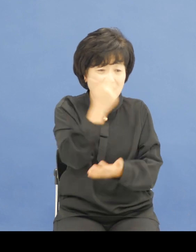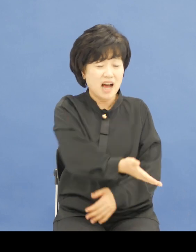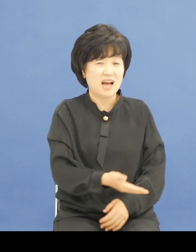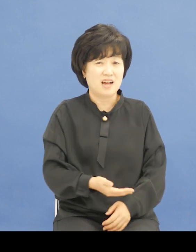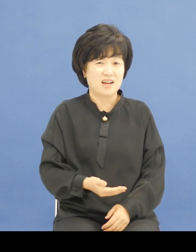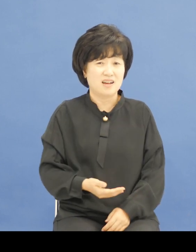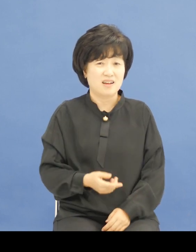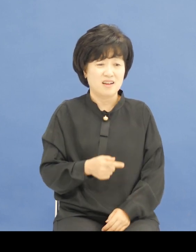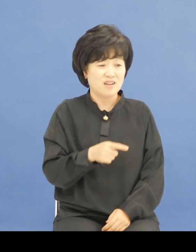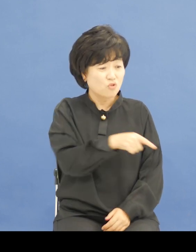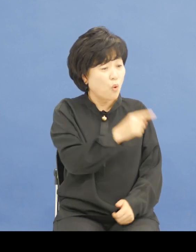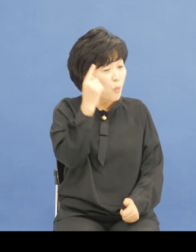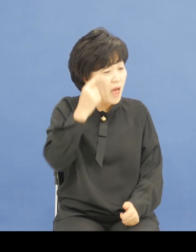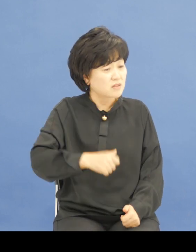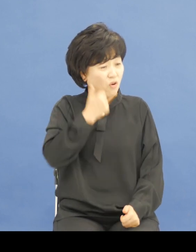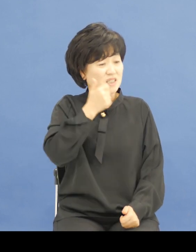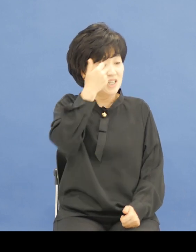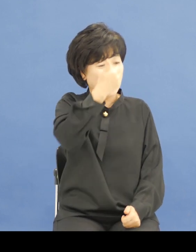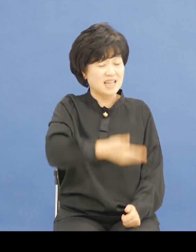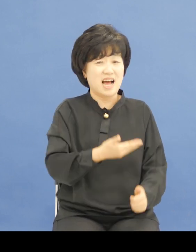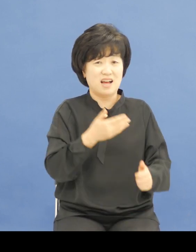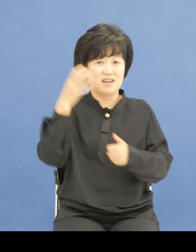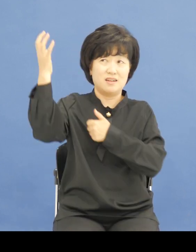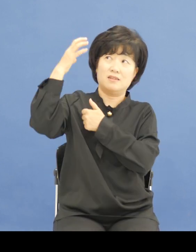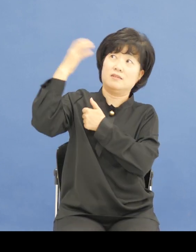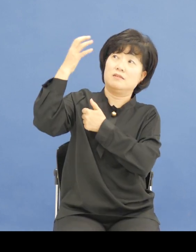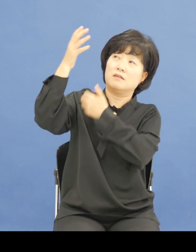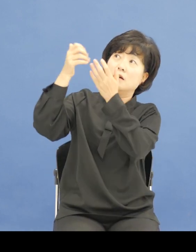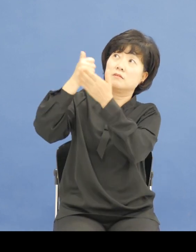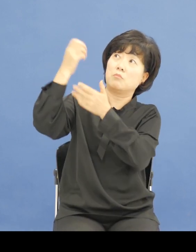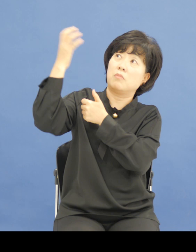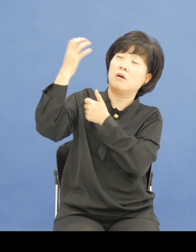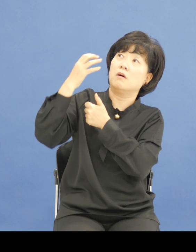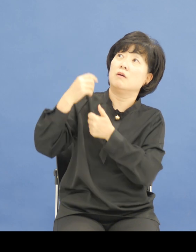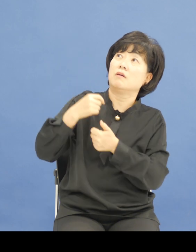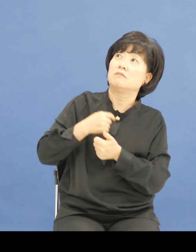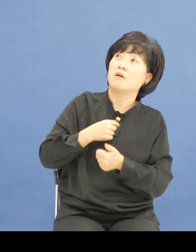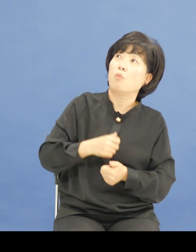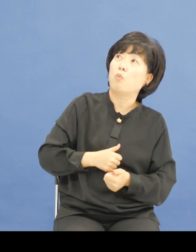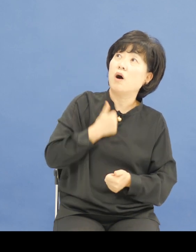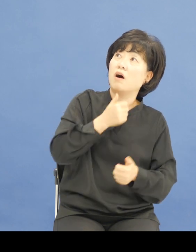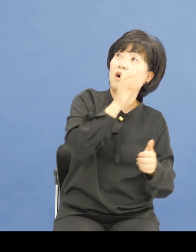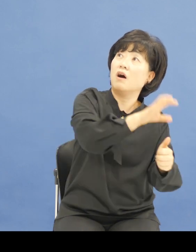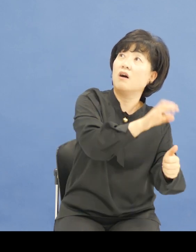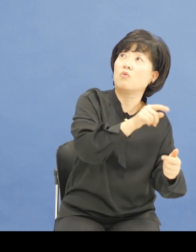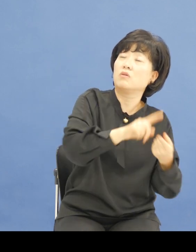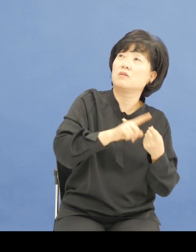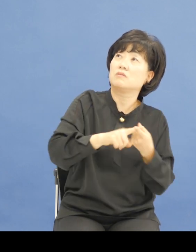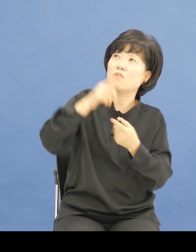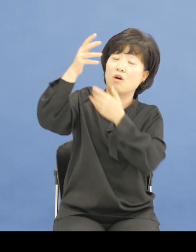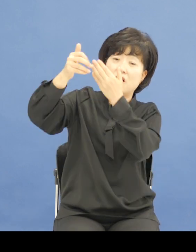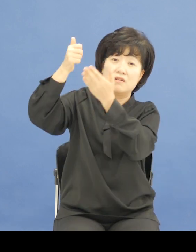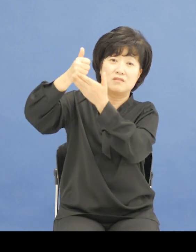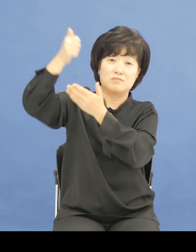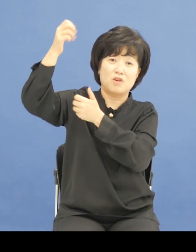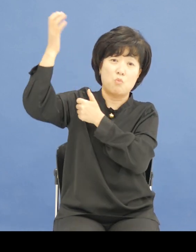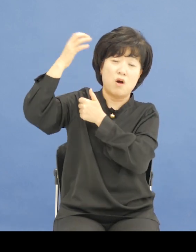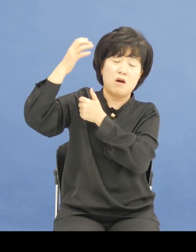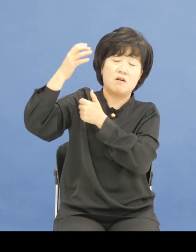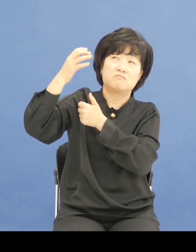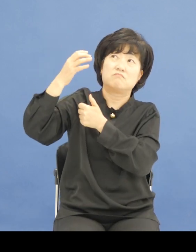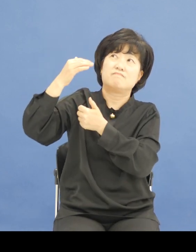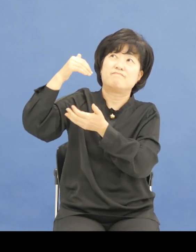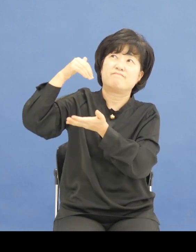그러냐. 막 그런 것을 듣고 제가 화낸 것에 대해서 굉장히 이제 후회스럽고 하나님한테 회개를